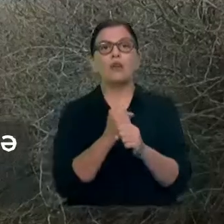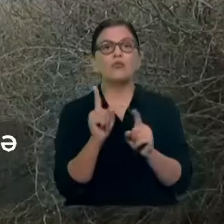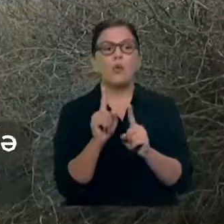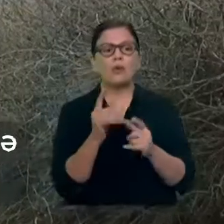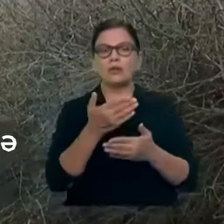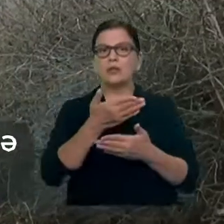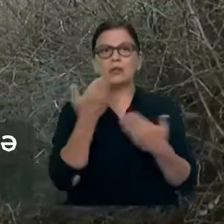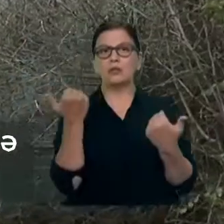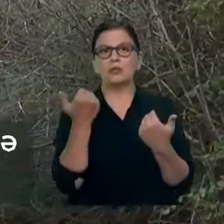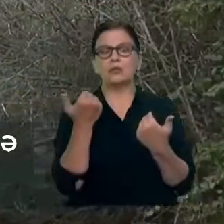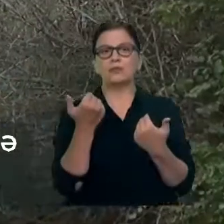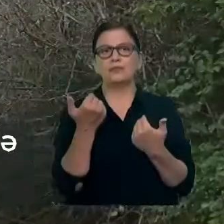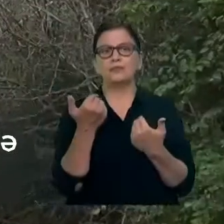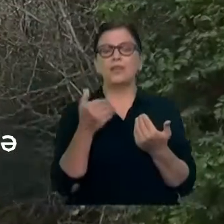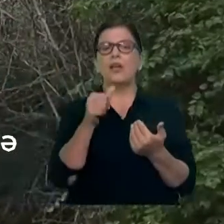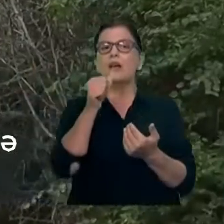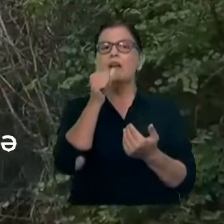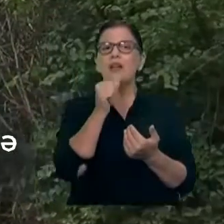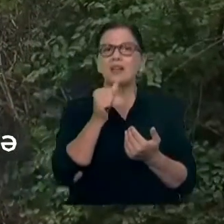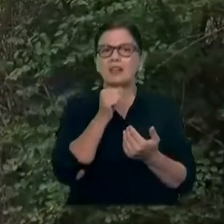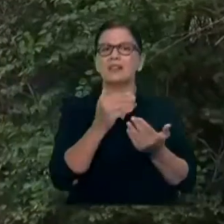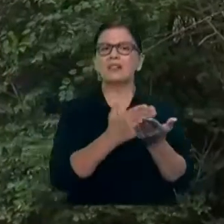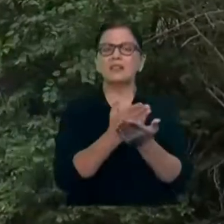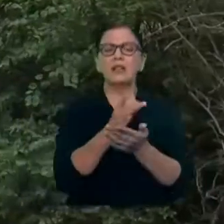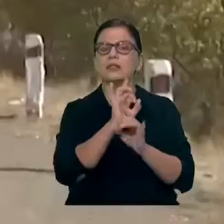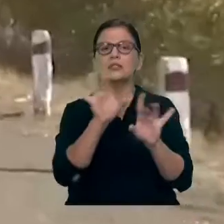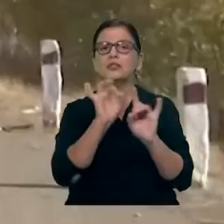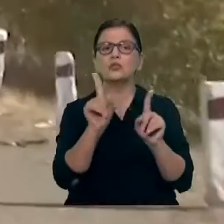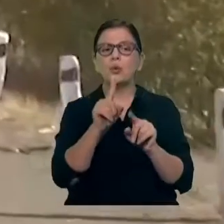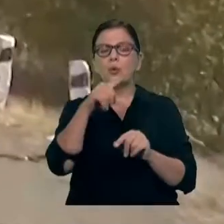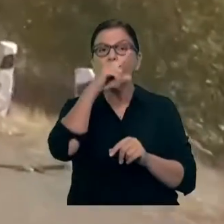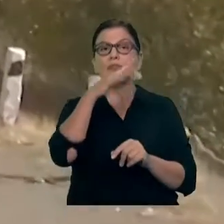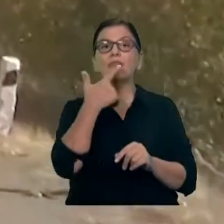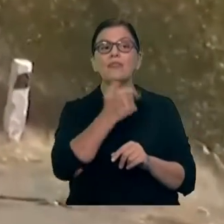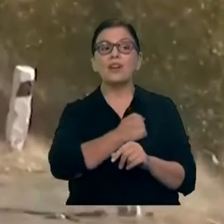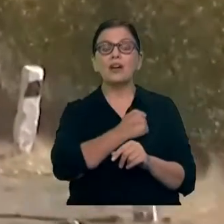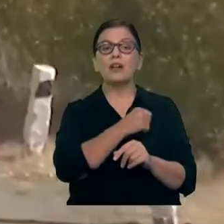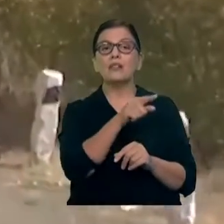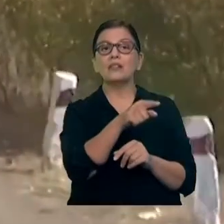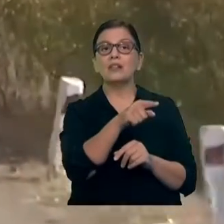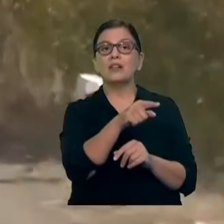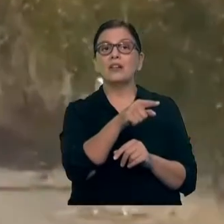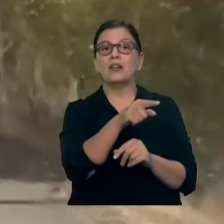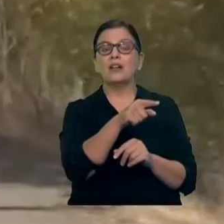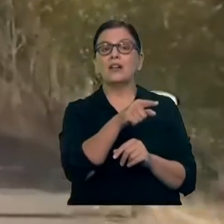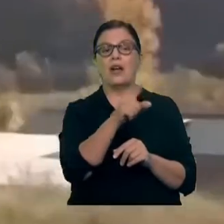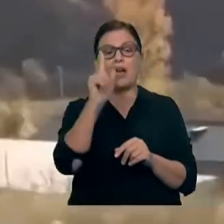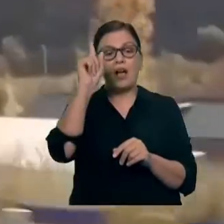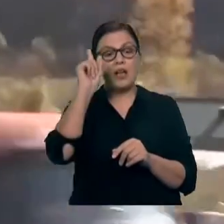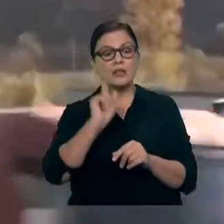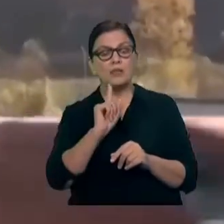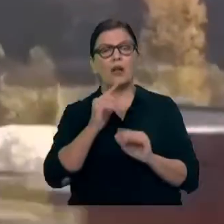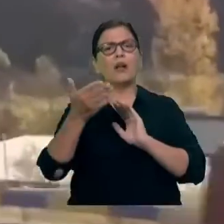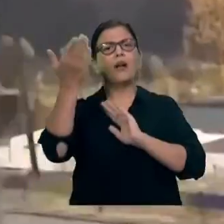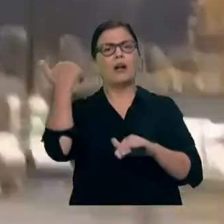gətirəcək. Politoloqlar bu məsələlərdə əsas qınaq obyekti kimi Rusiya sülh məramlılarını göstərirlər. Çünki Azərbaycan üçün münaqişə